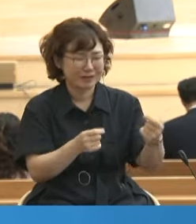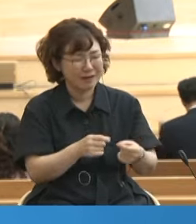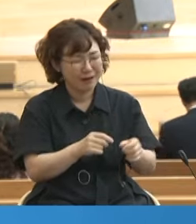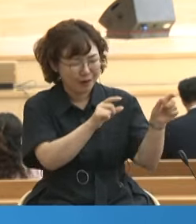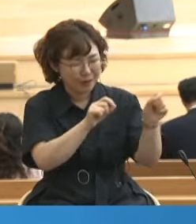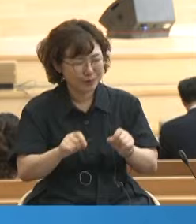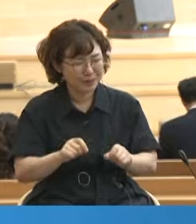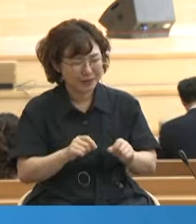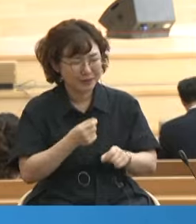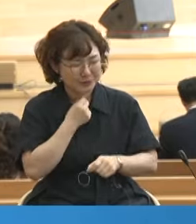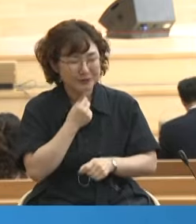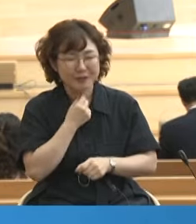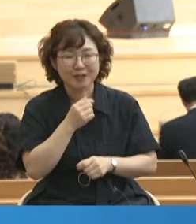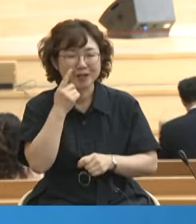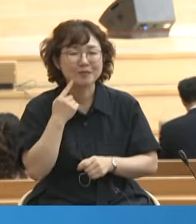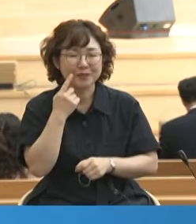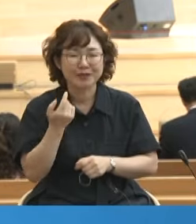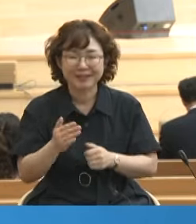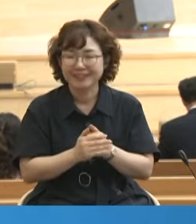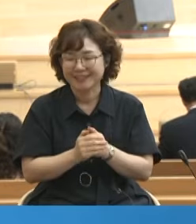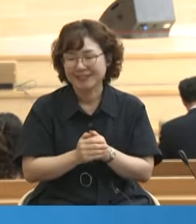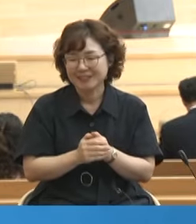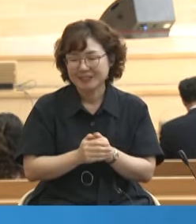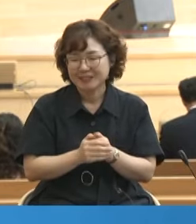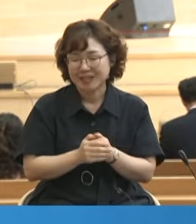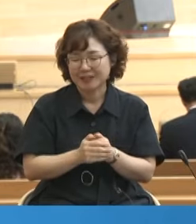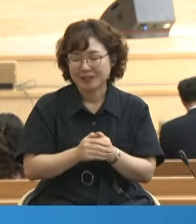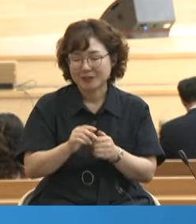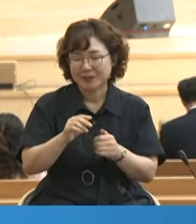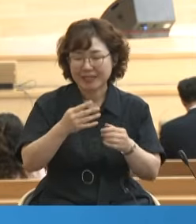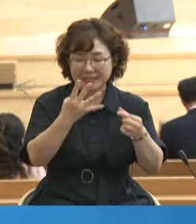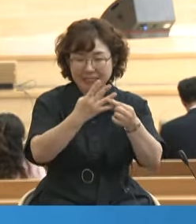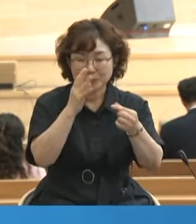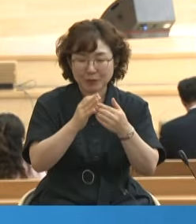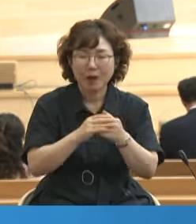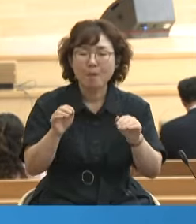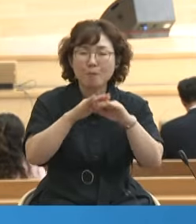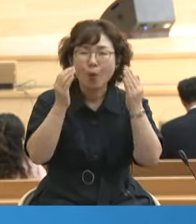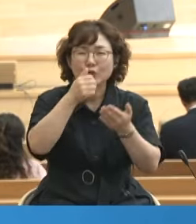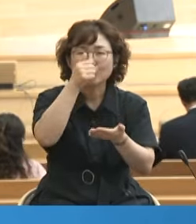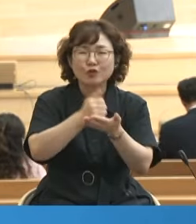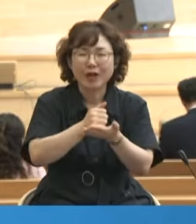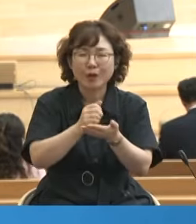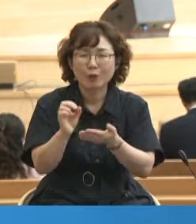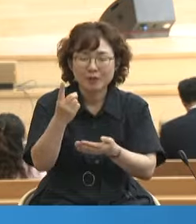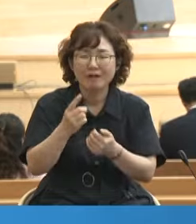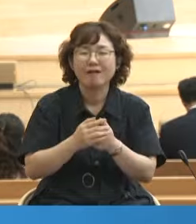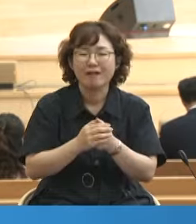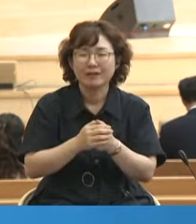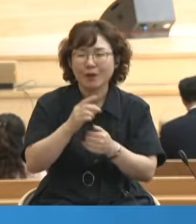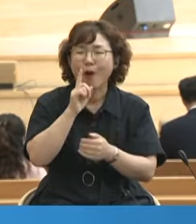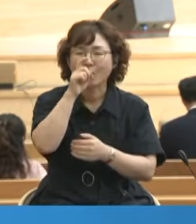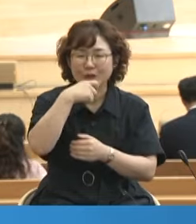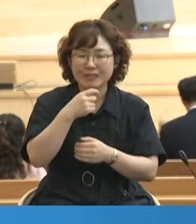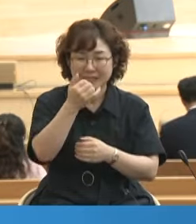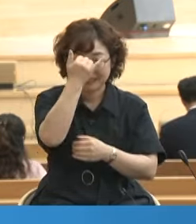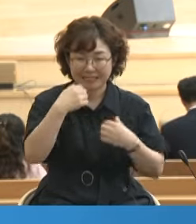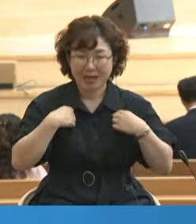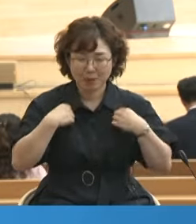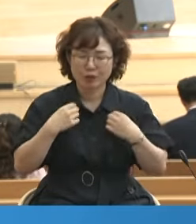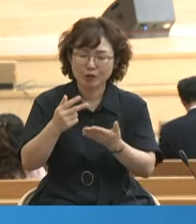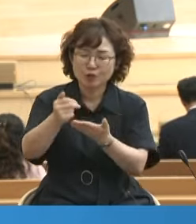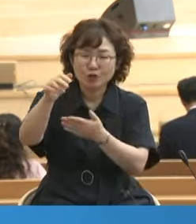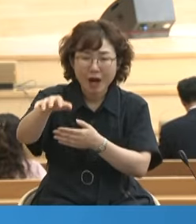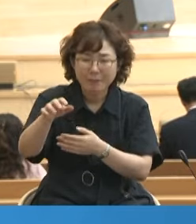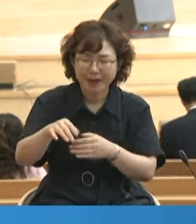부러운지요. 근데 4절 가사에 보면 이렇게 나와요. 모든 죄에 더러워진 예복을 주 앞에 지금